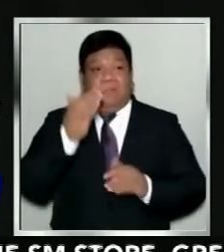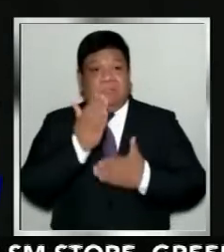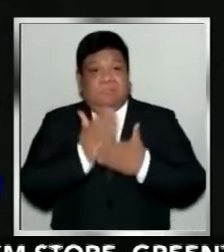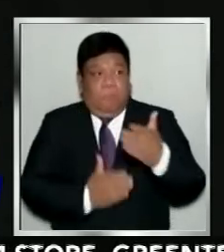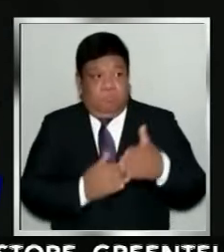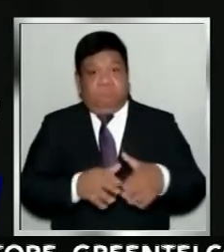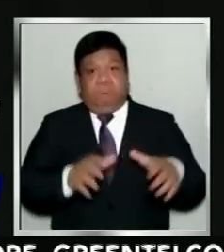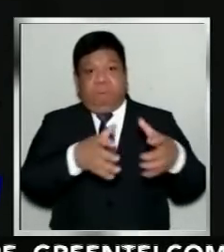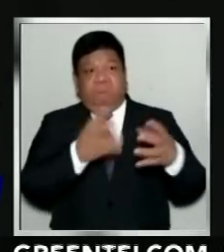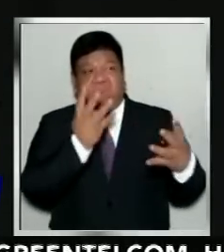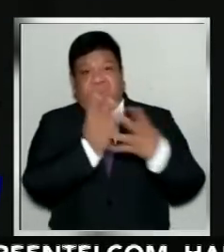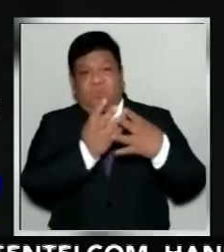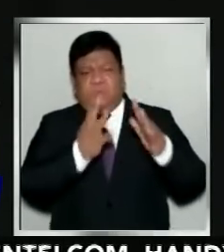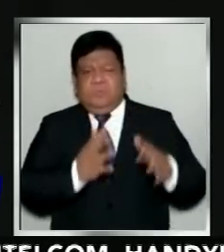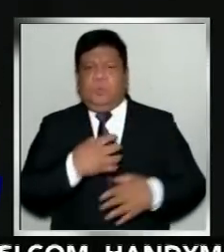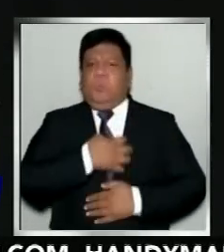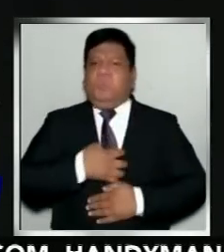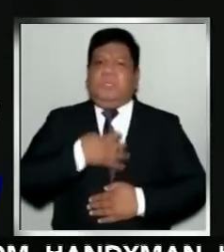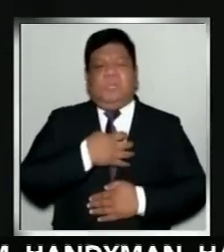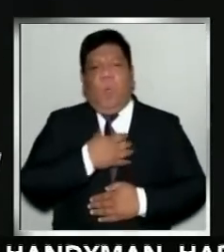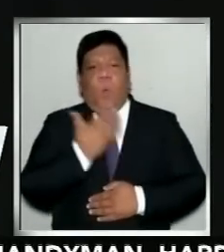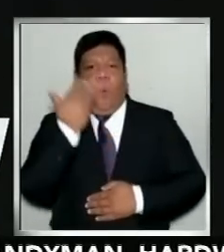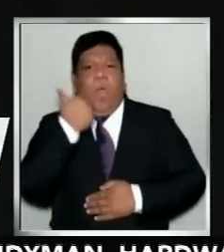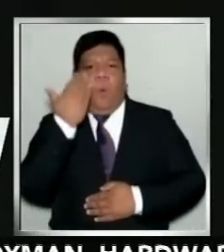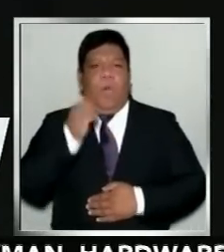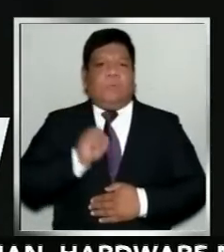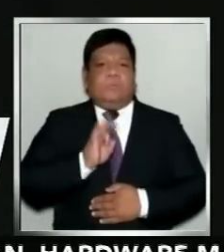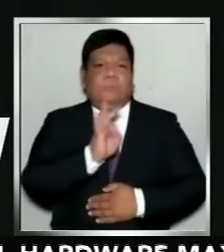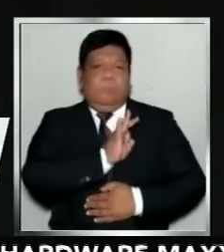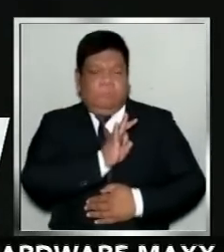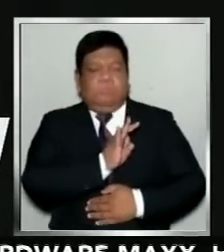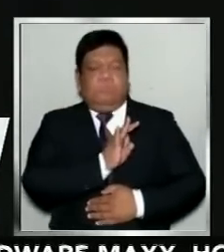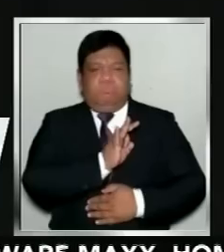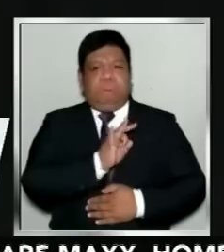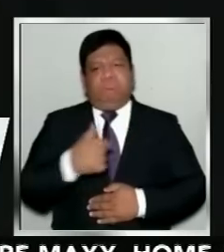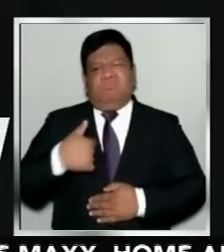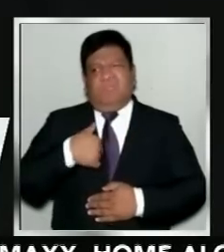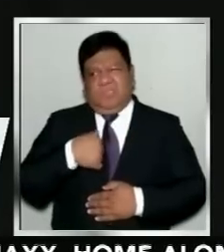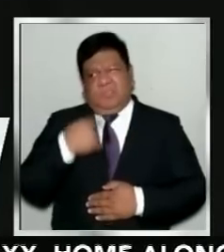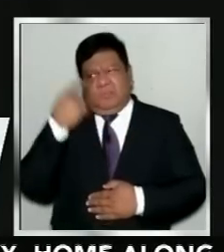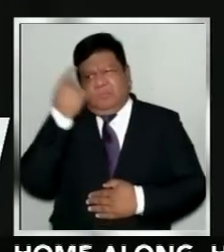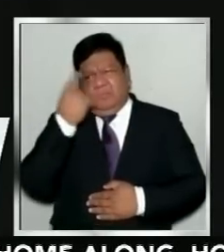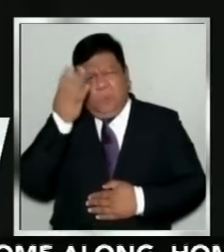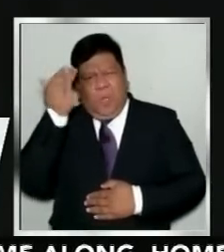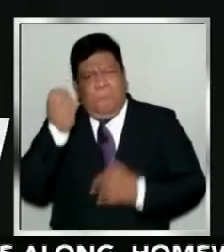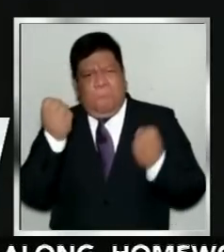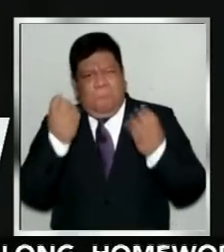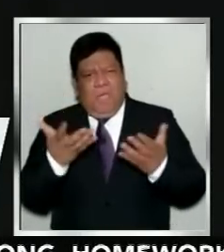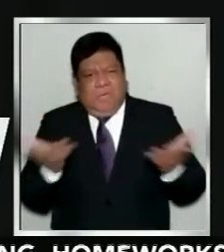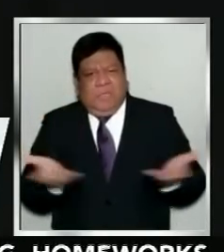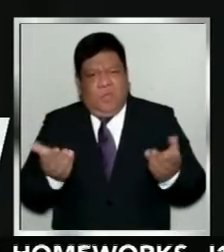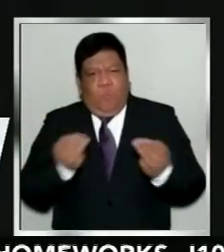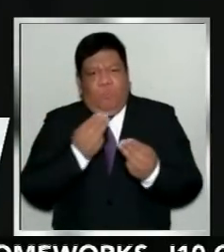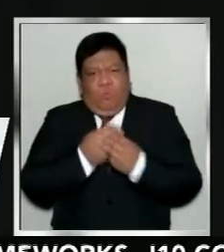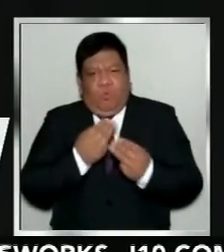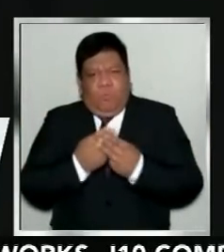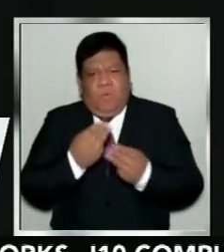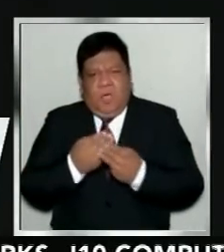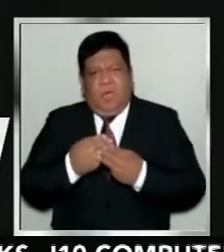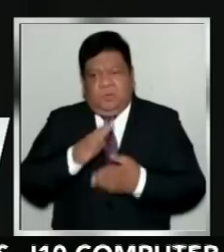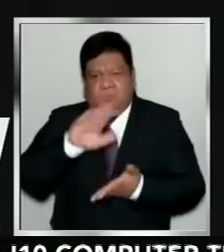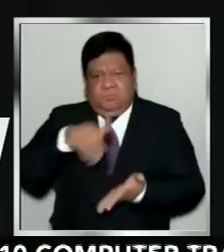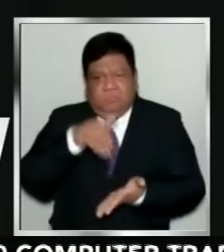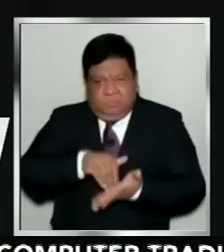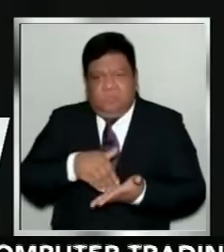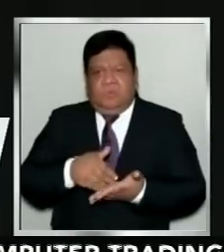daw silang tao. Ako rin nagtataka, napakaraming tao dito sa headquarters. Overkill, kailangan lang sa isang